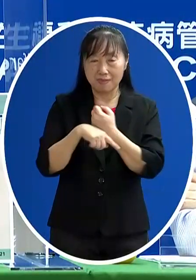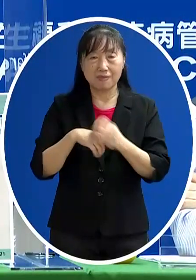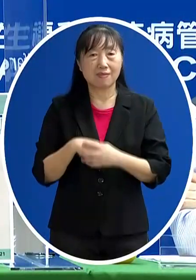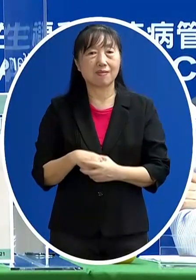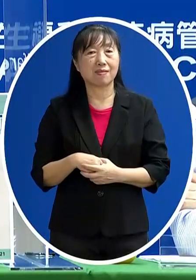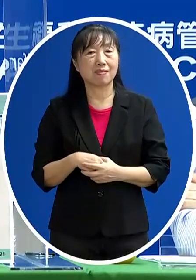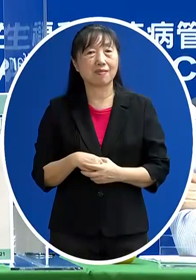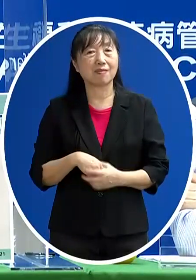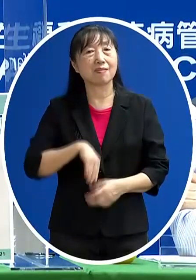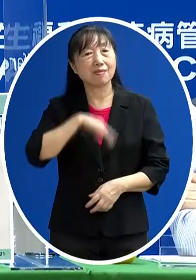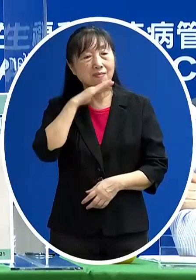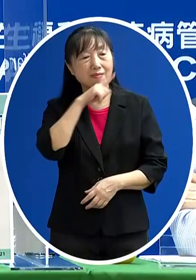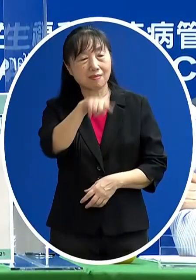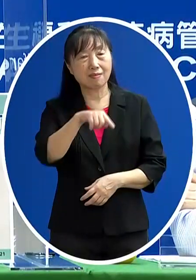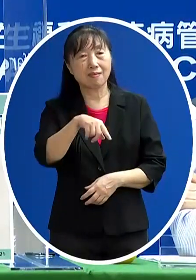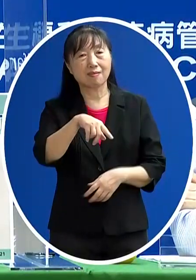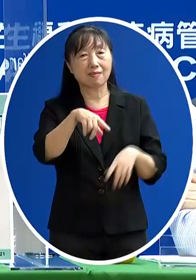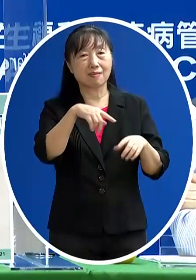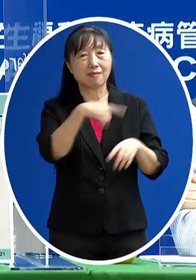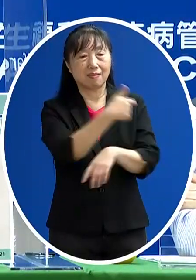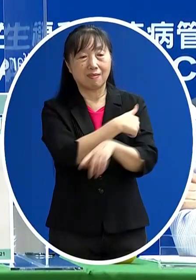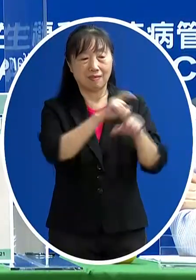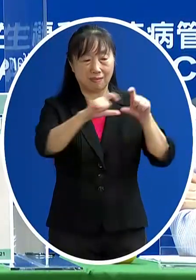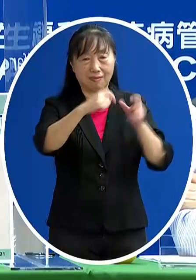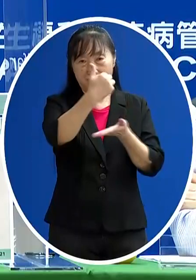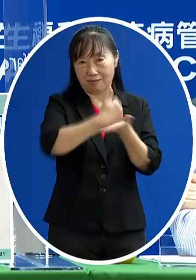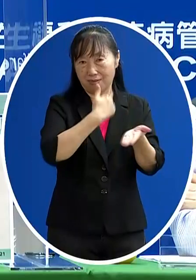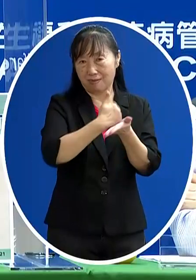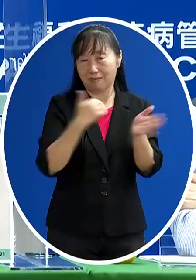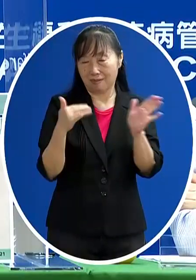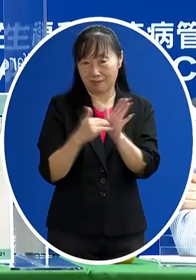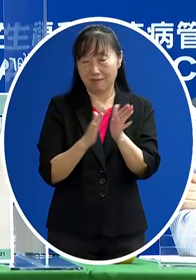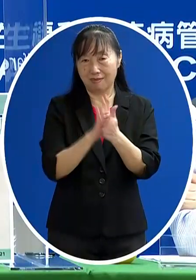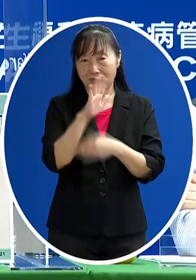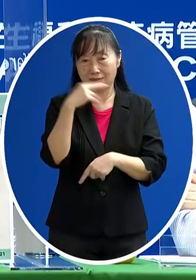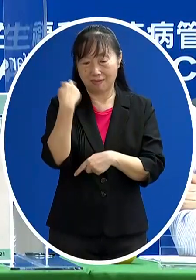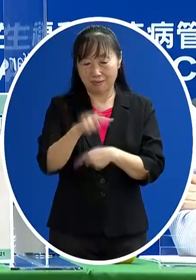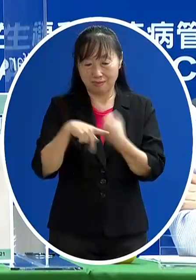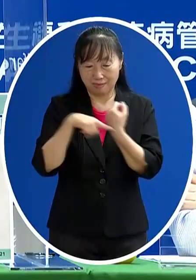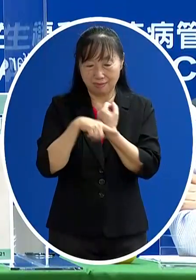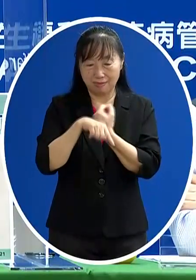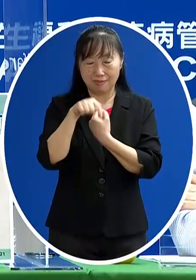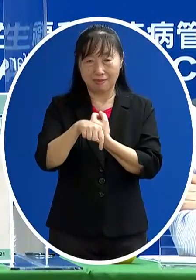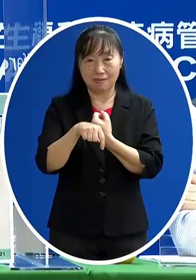等这些货进来开始施打之后，那做相关本土的研究。